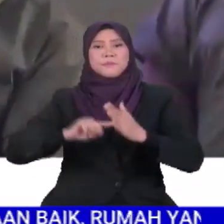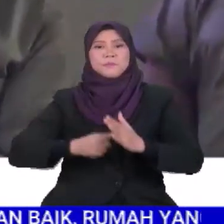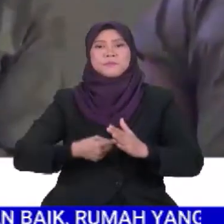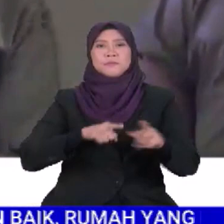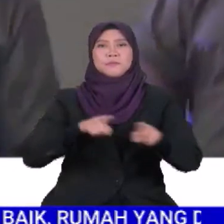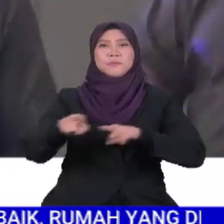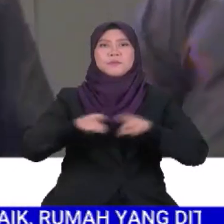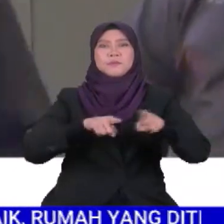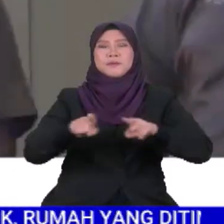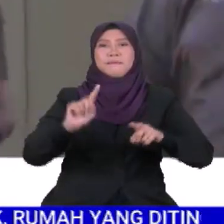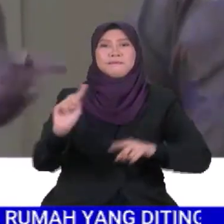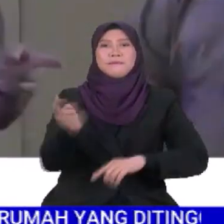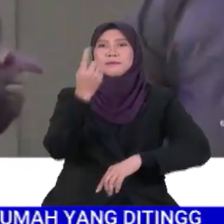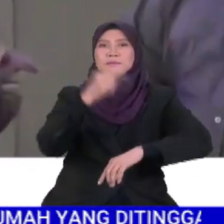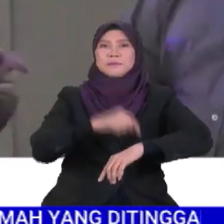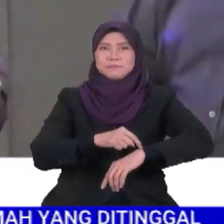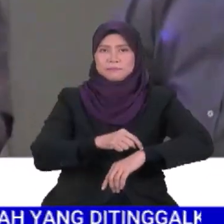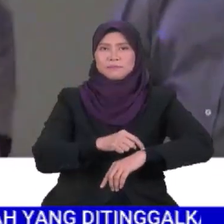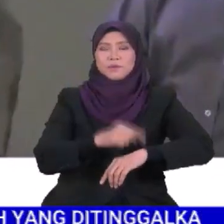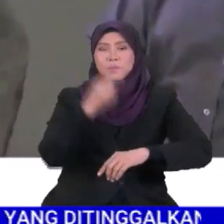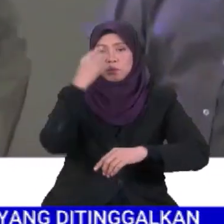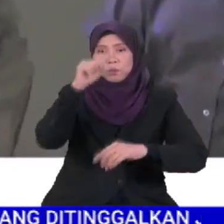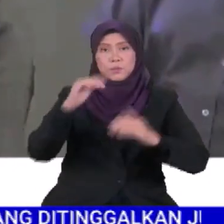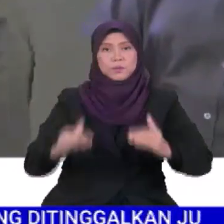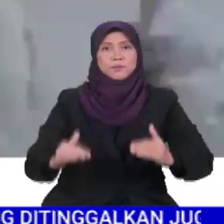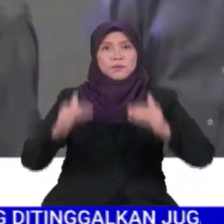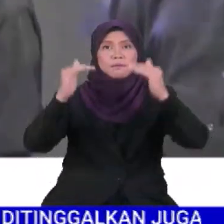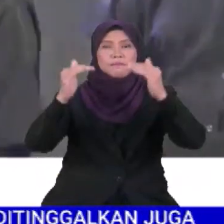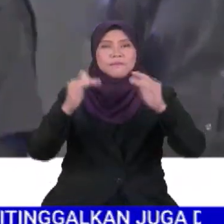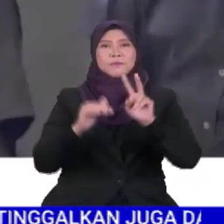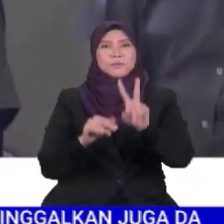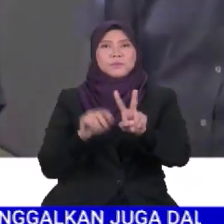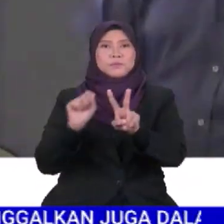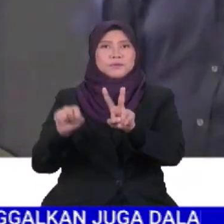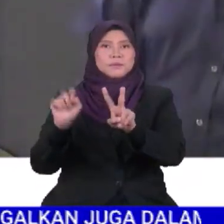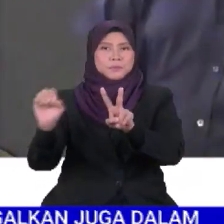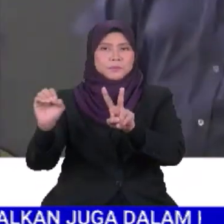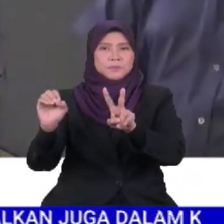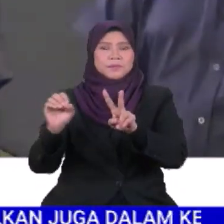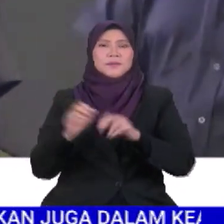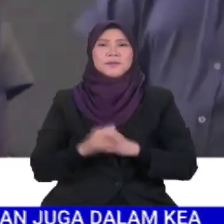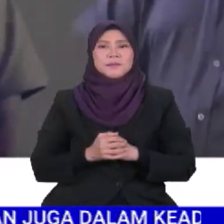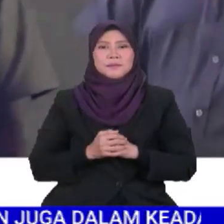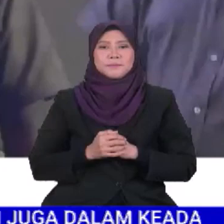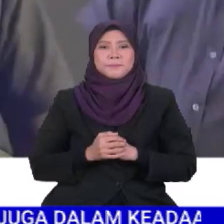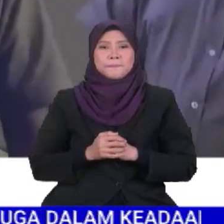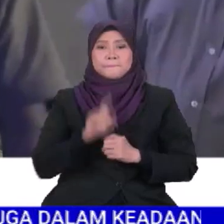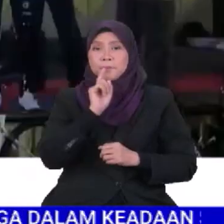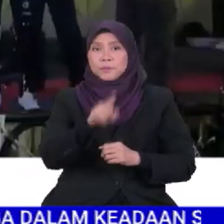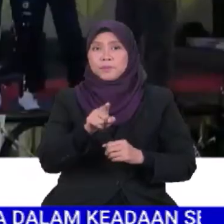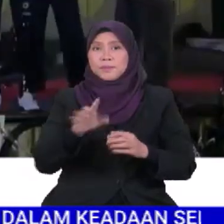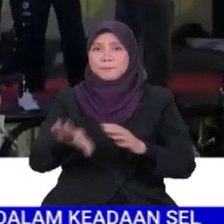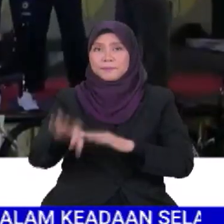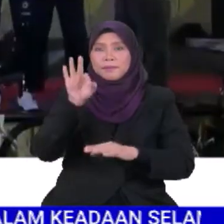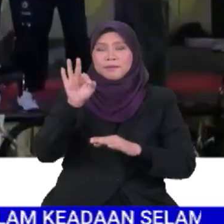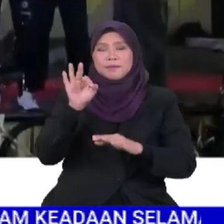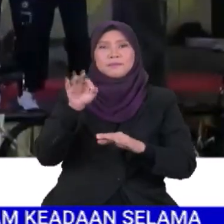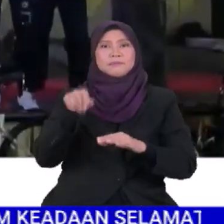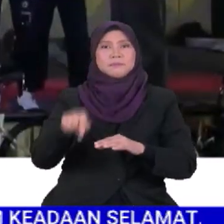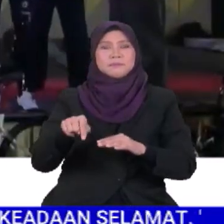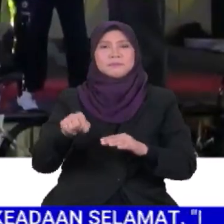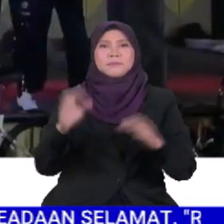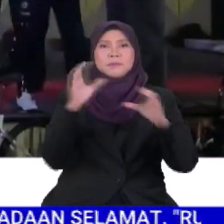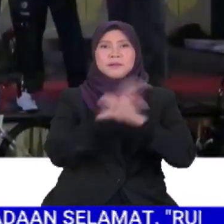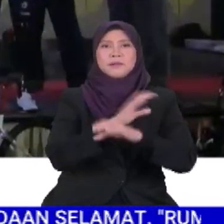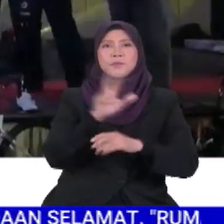perlumbaan sulung pasukan berkenaan pada musim ini yang bertaraf 2.2. Beliau berkata pelumba yang terpilih membawa cabaran itu